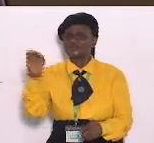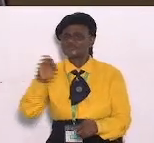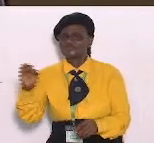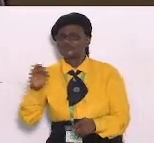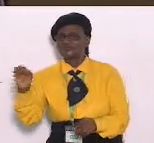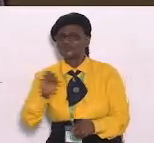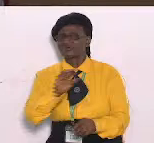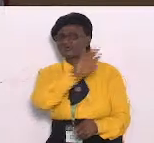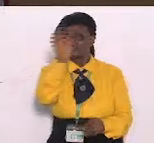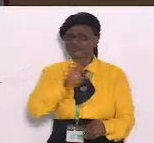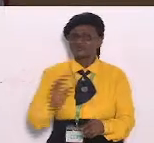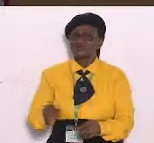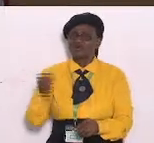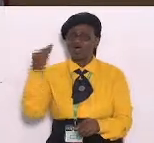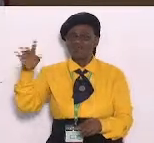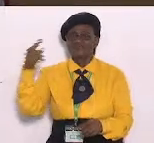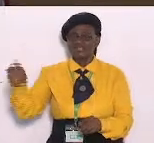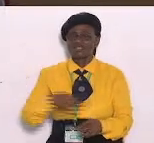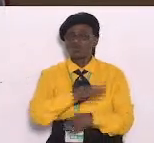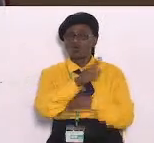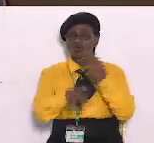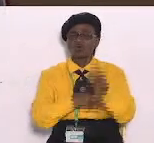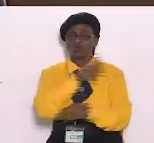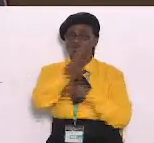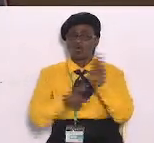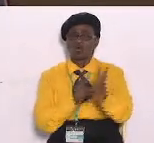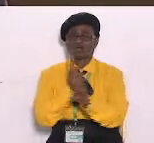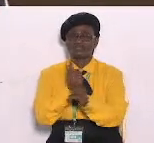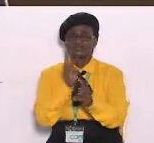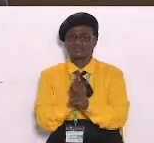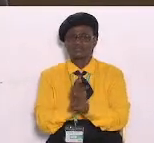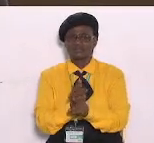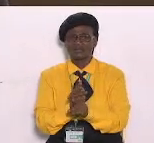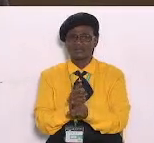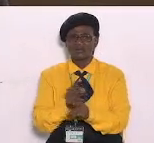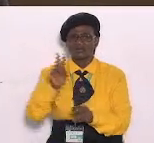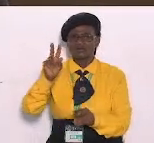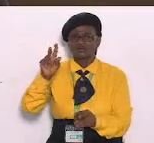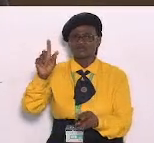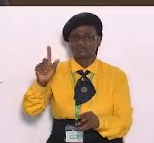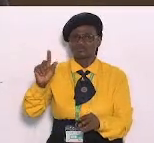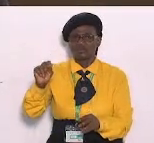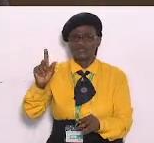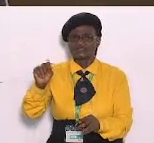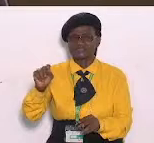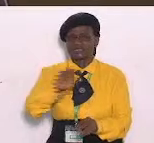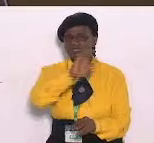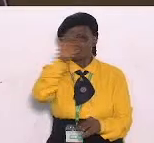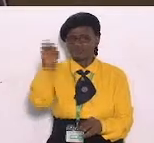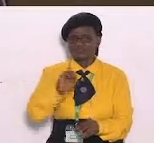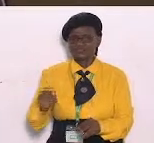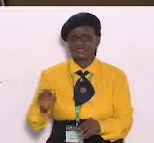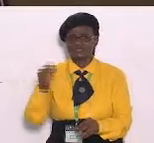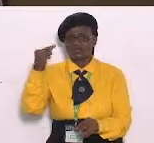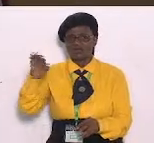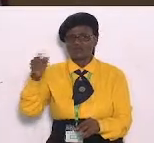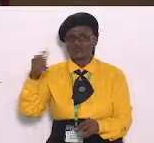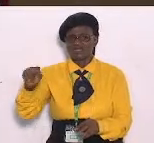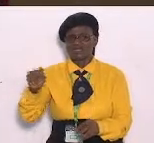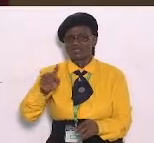juif parmi les 9 les juif son 00 quelque